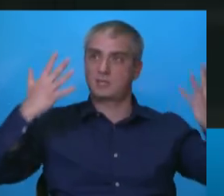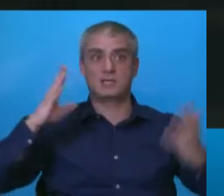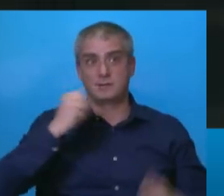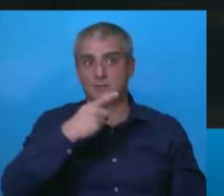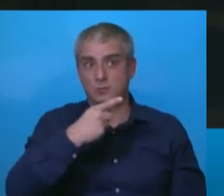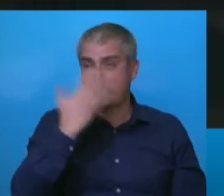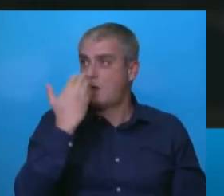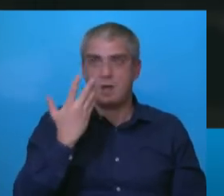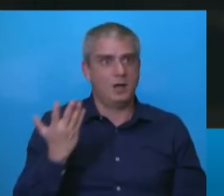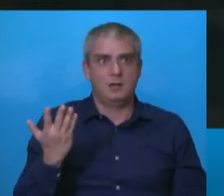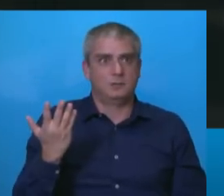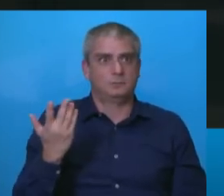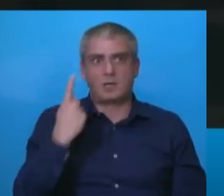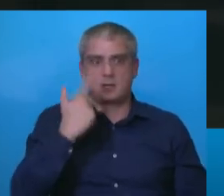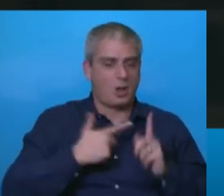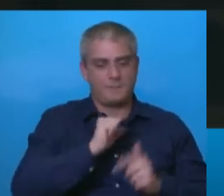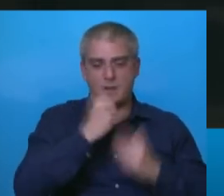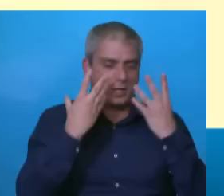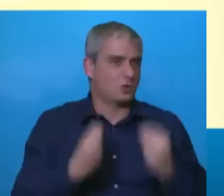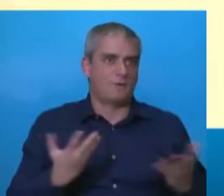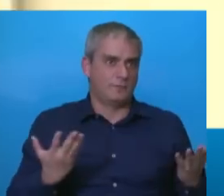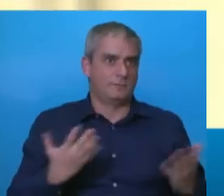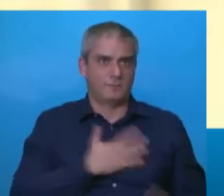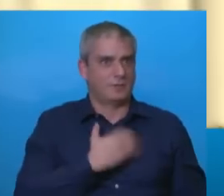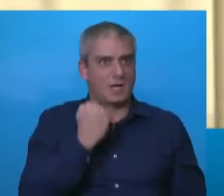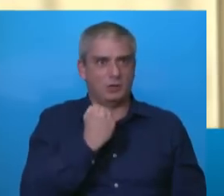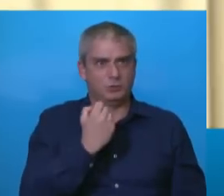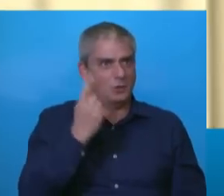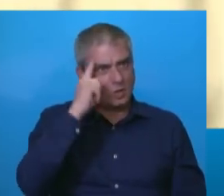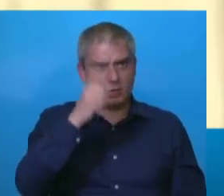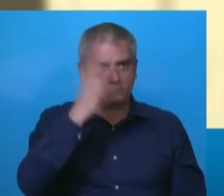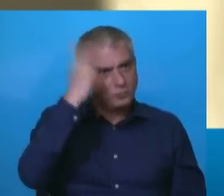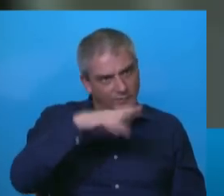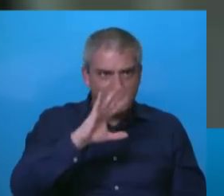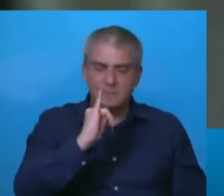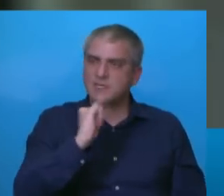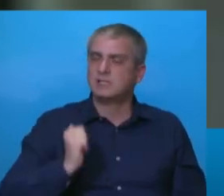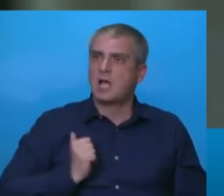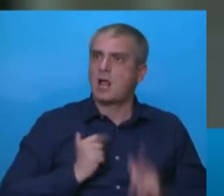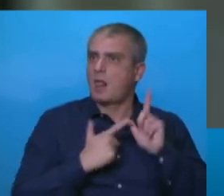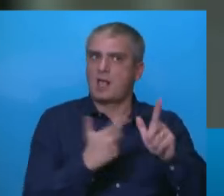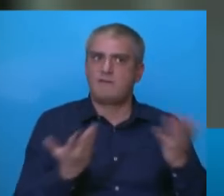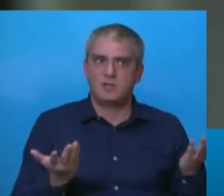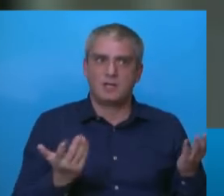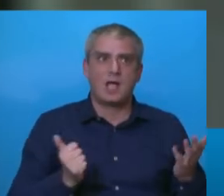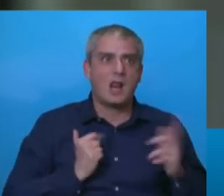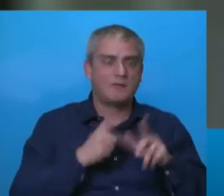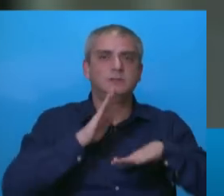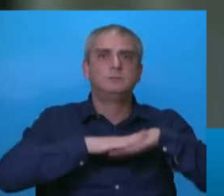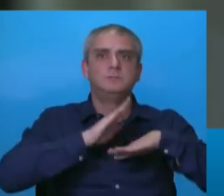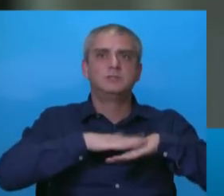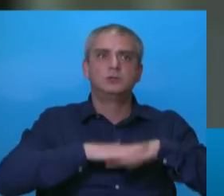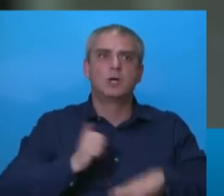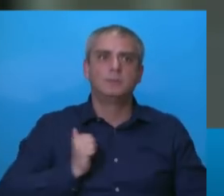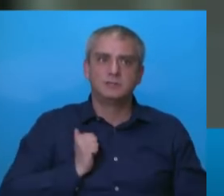the one of the ultimate fighters. Tough guy. I don't think he really understands the full definition of a war fighter. A war fighter is a profession of